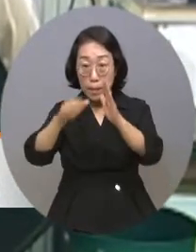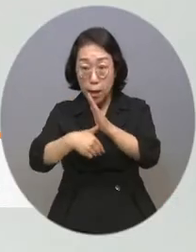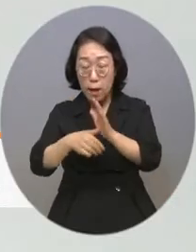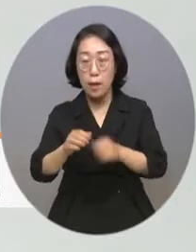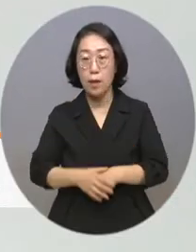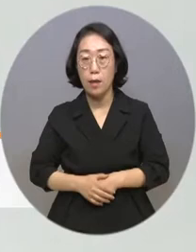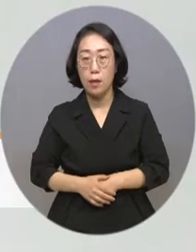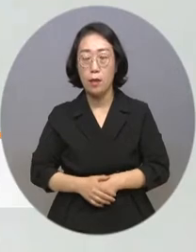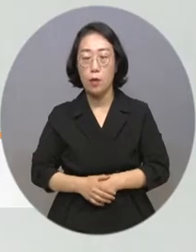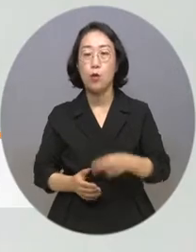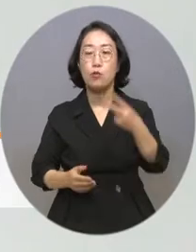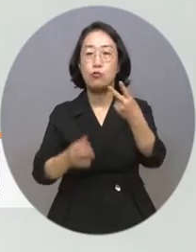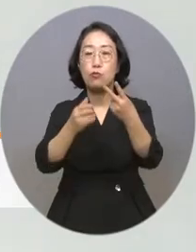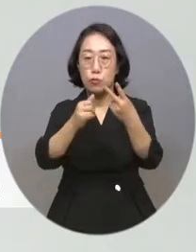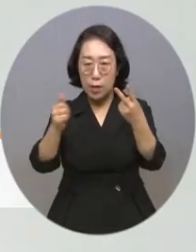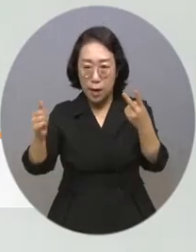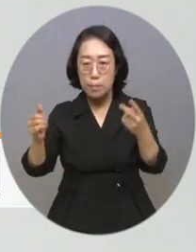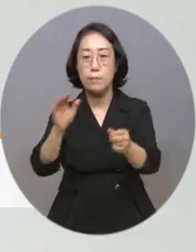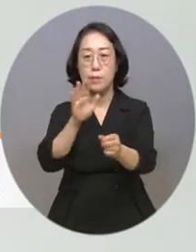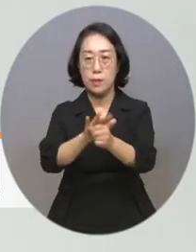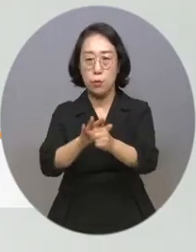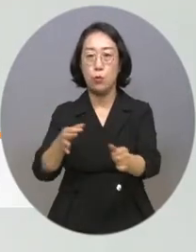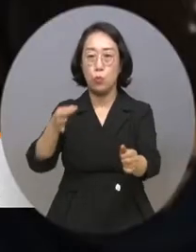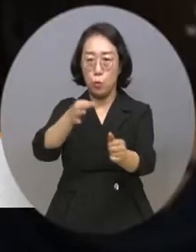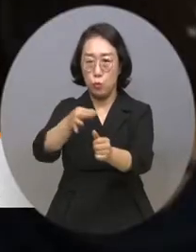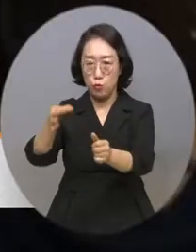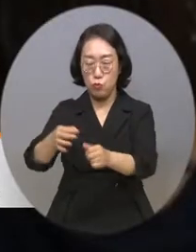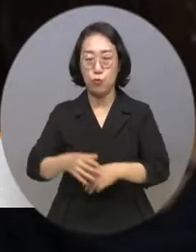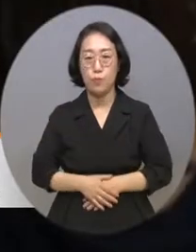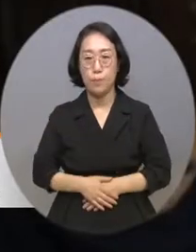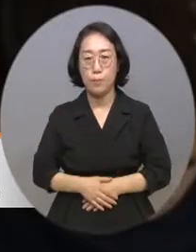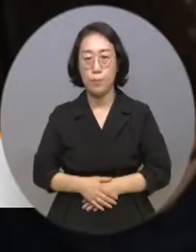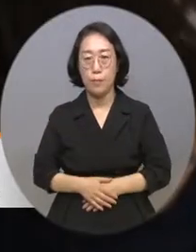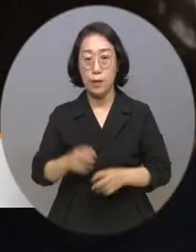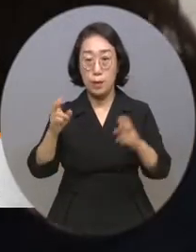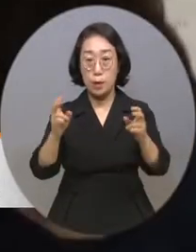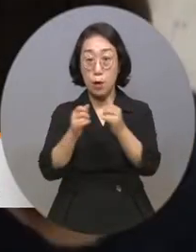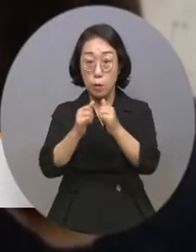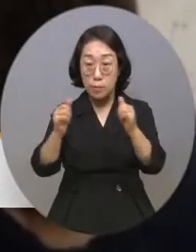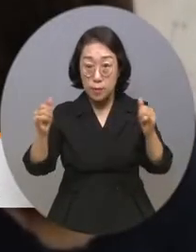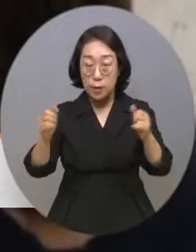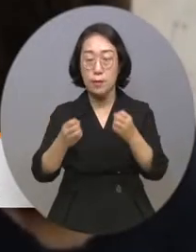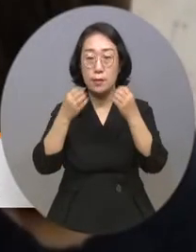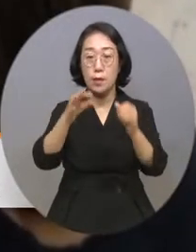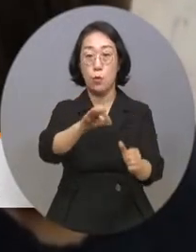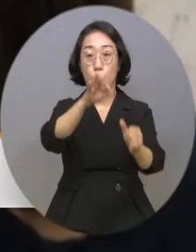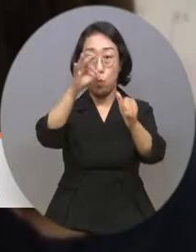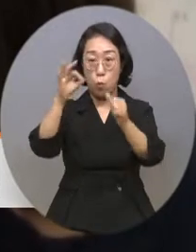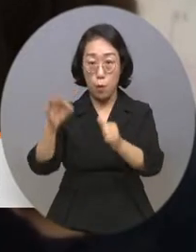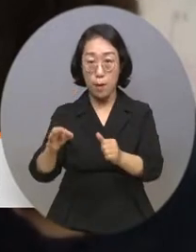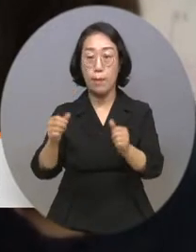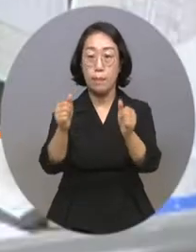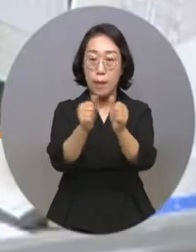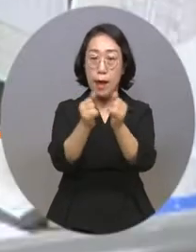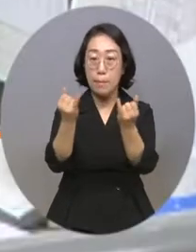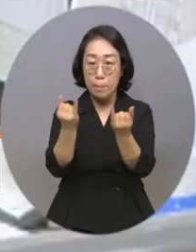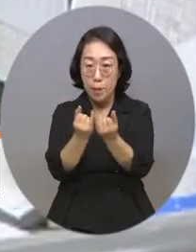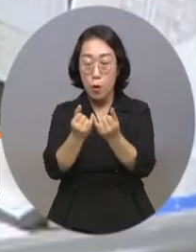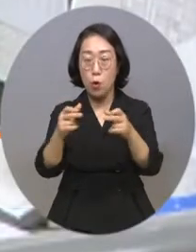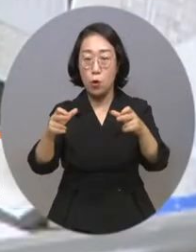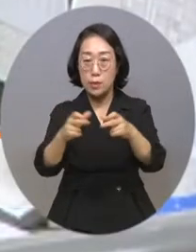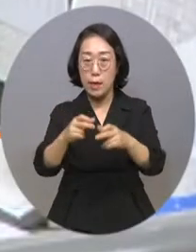경우 최대 2명까지 지원됩니다. 사업주는 신규 고용 장애인 근로자의 성별과 장애 정도에